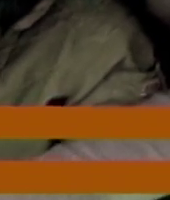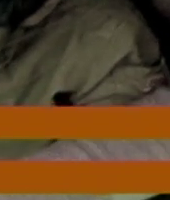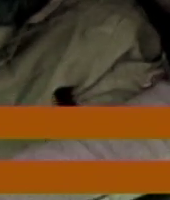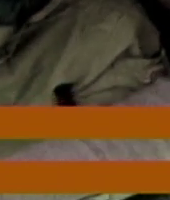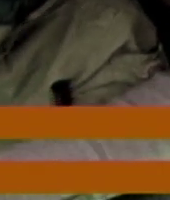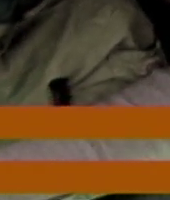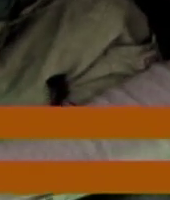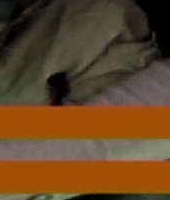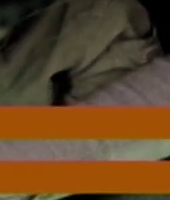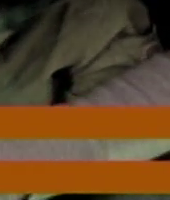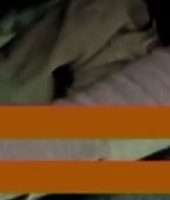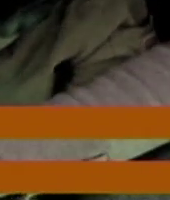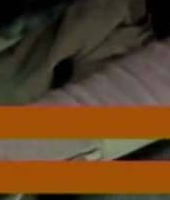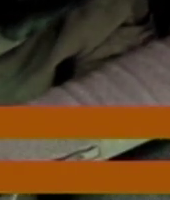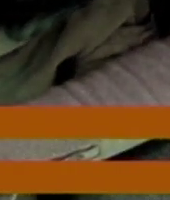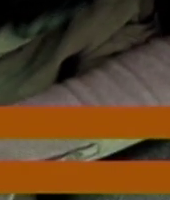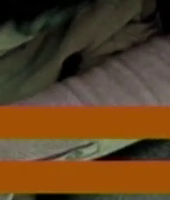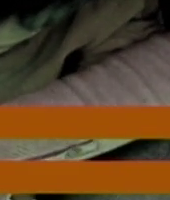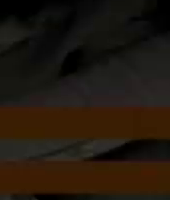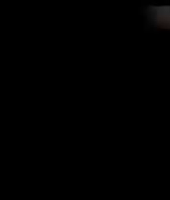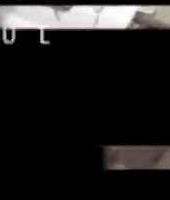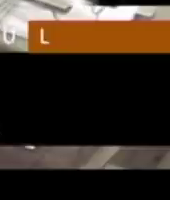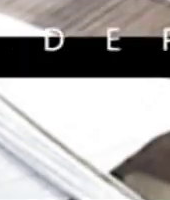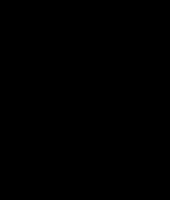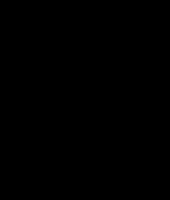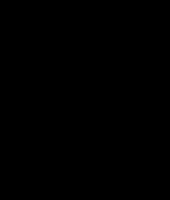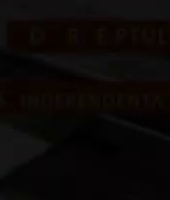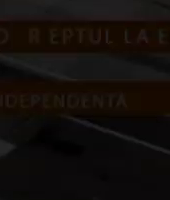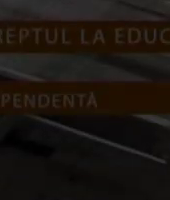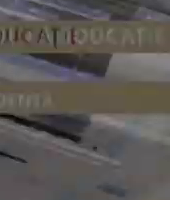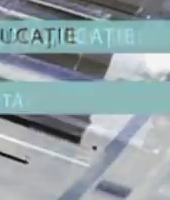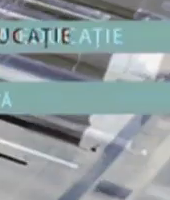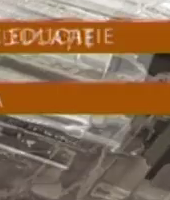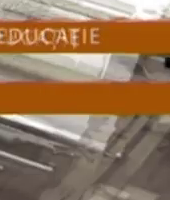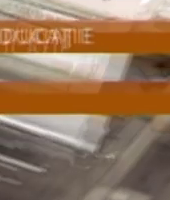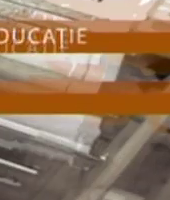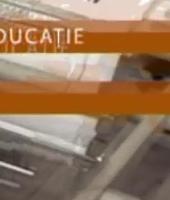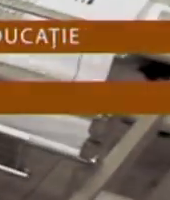egalitate de șanse, copiii cu dizabilități au dreptul să învețe în orice școală.